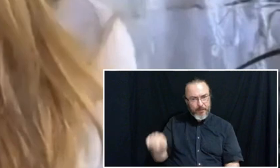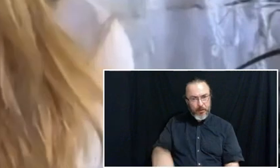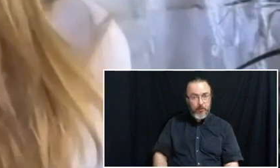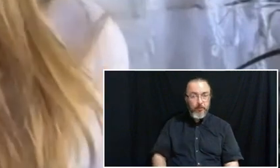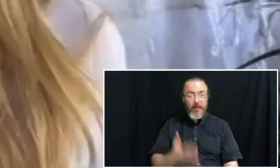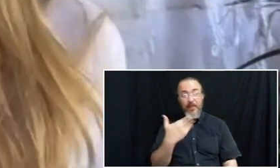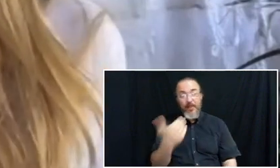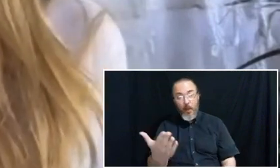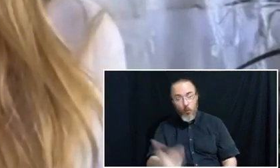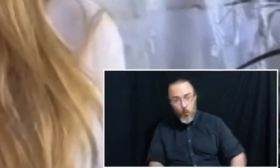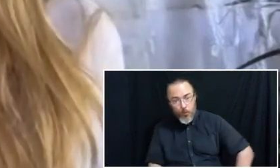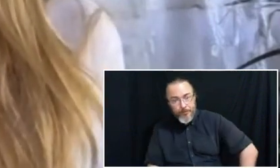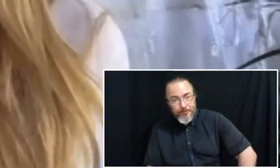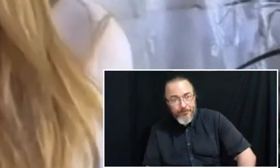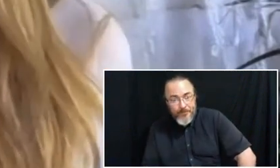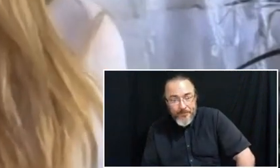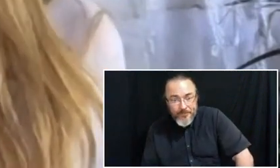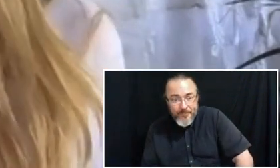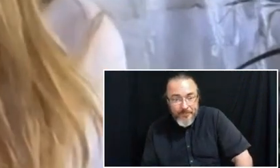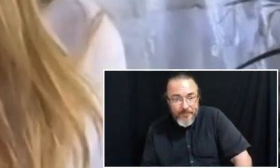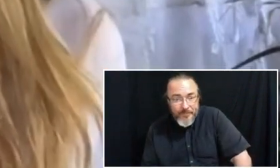vous remercie.